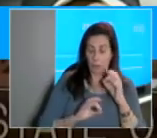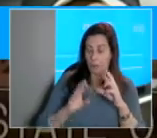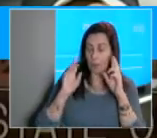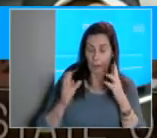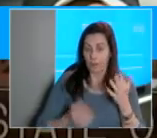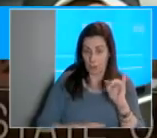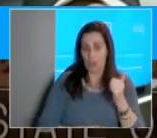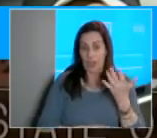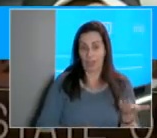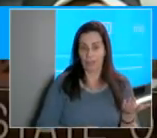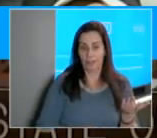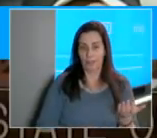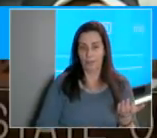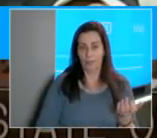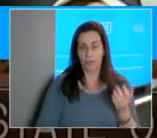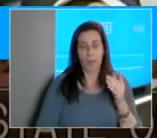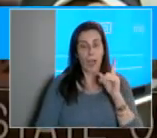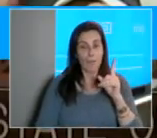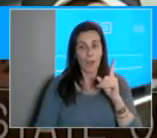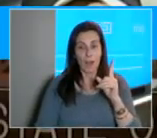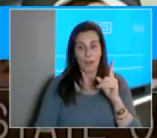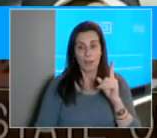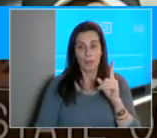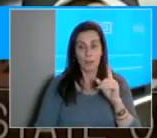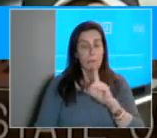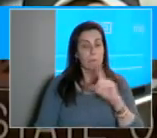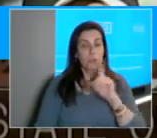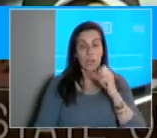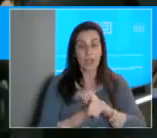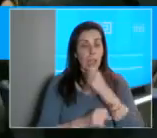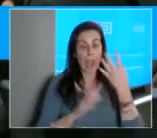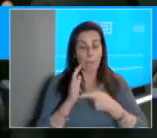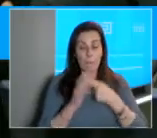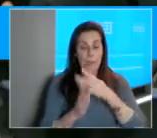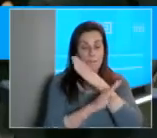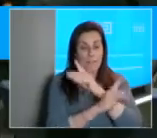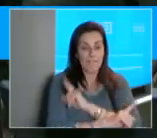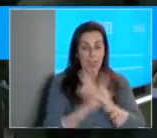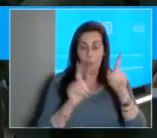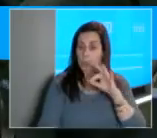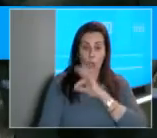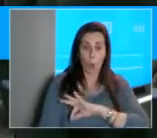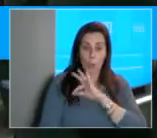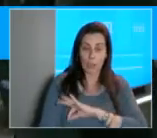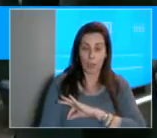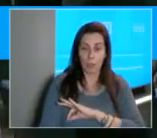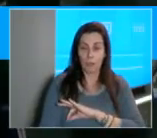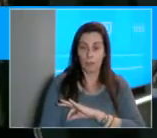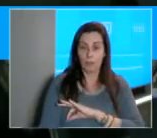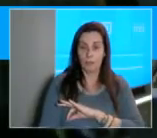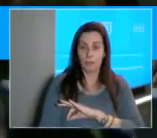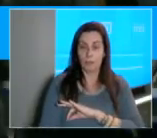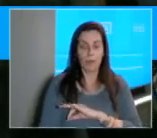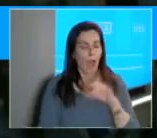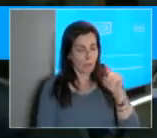מקווים שכן. אם כי המדינה שהטילה הכי הרבה פעמים את הווטו זה רוסיה או ברית המועצות